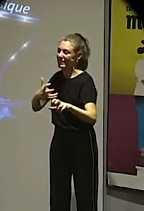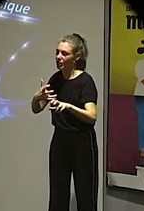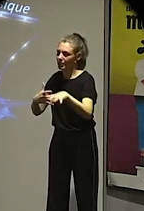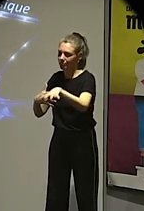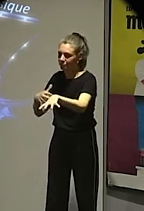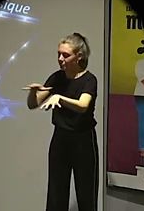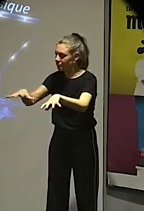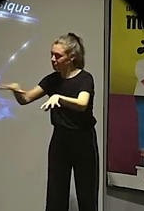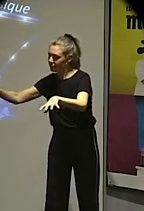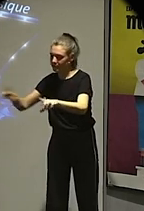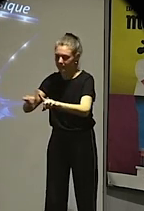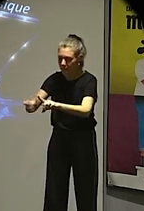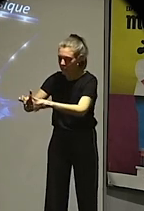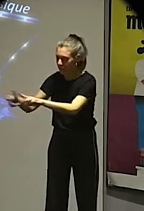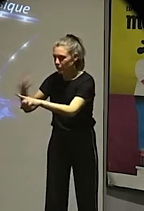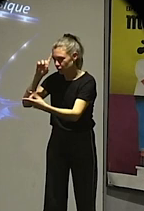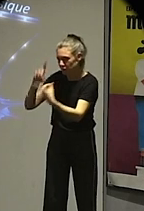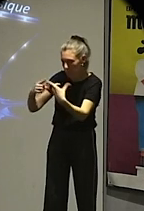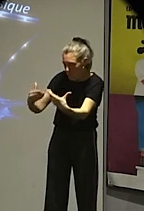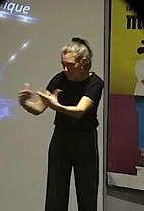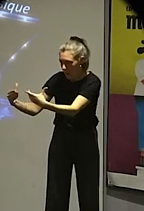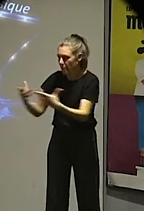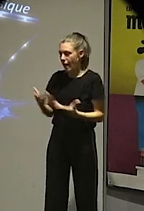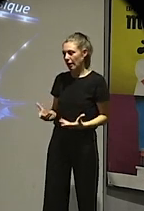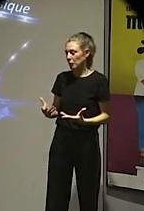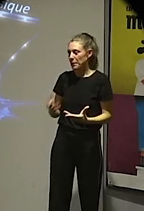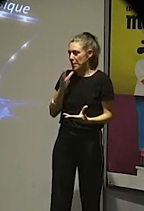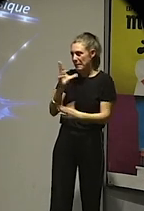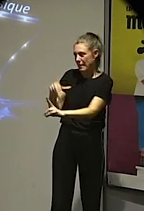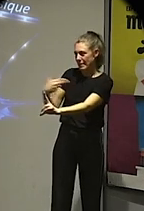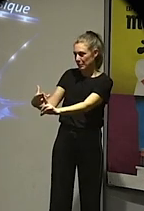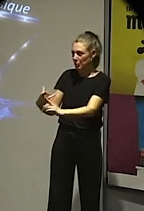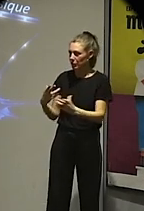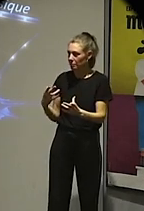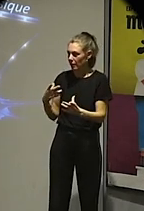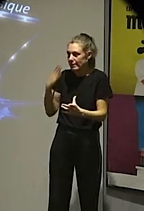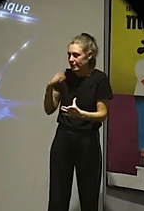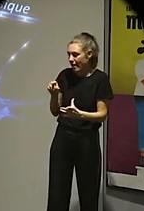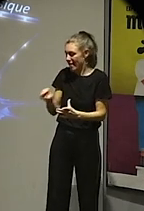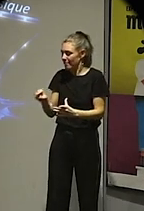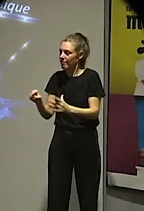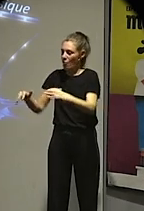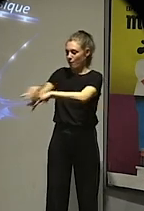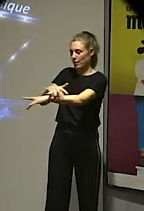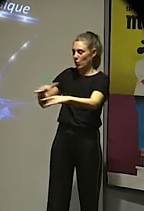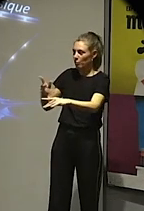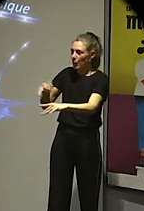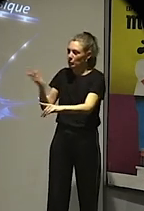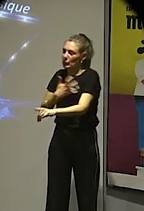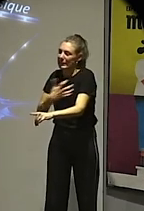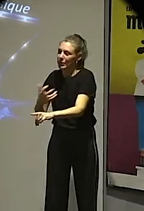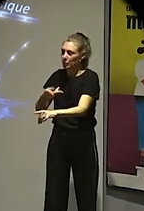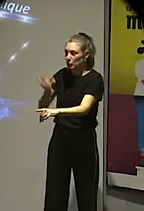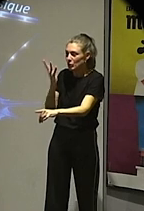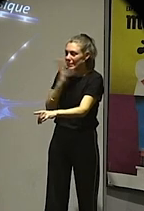vice-versa. Donc voilà, ça reste assez grossier pour l'instant pour répondre à ce que vous disiez. Et je n'ai pas d'autres éléments à vous apporter